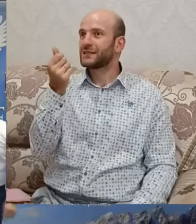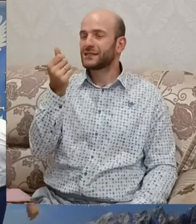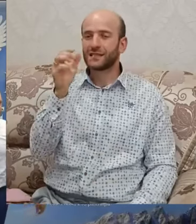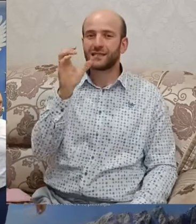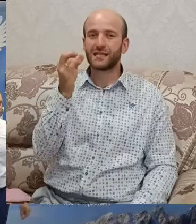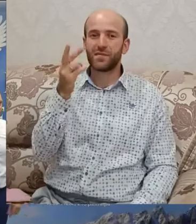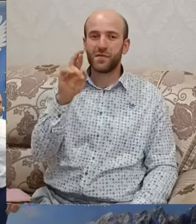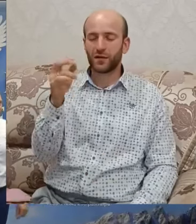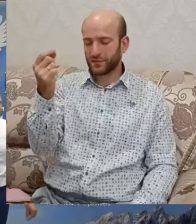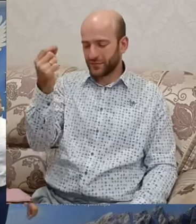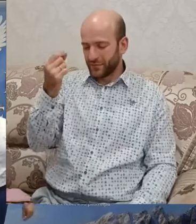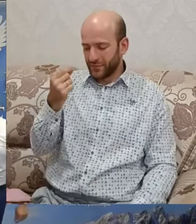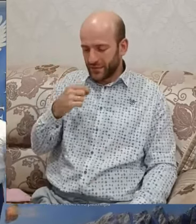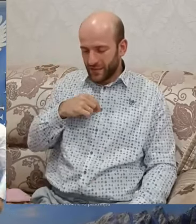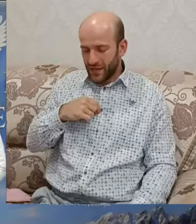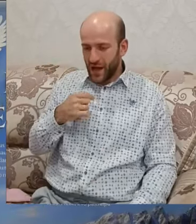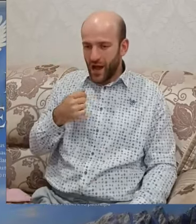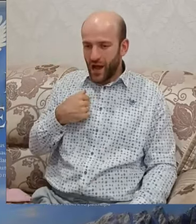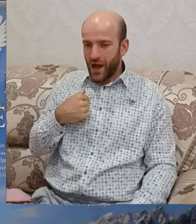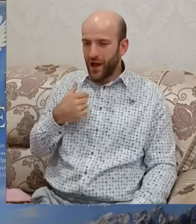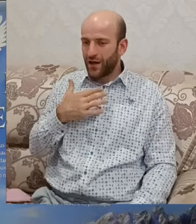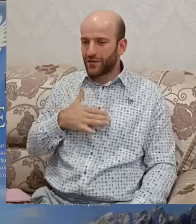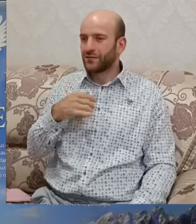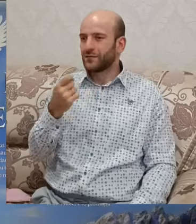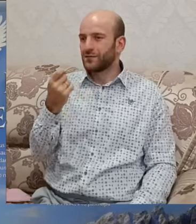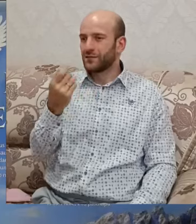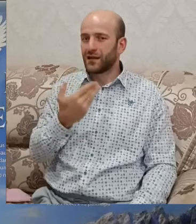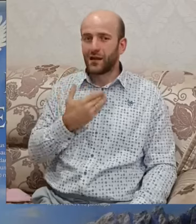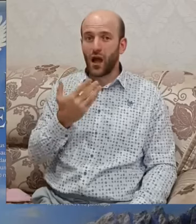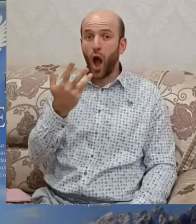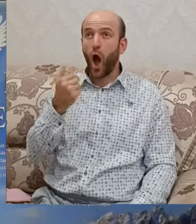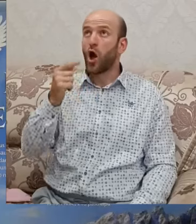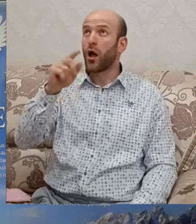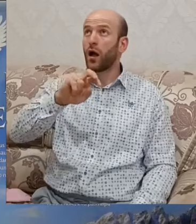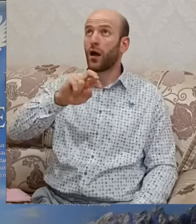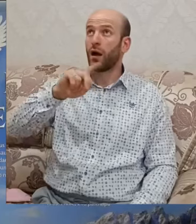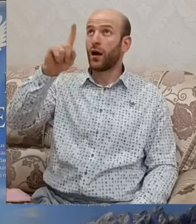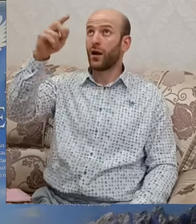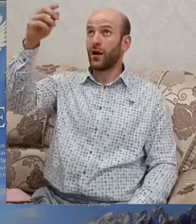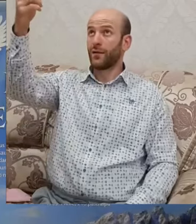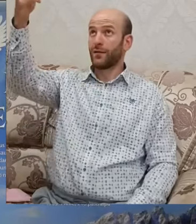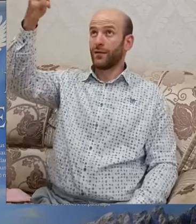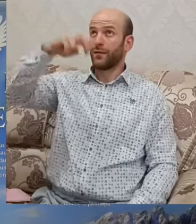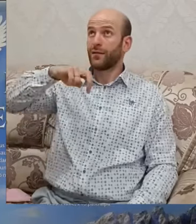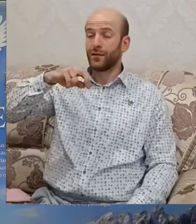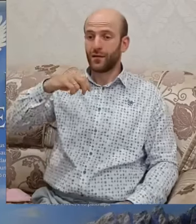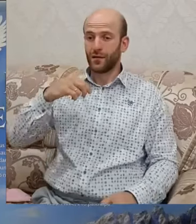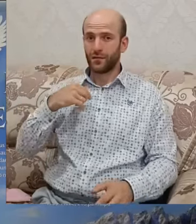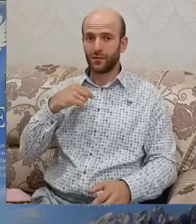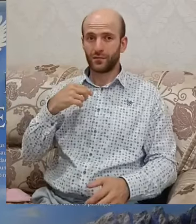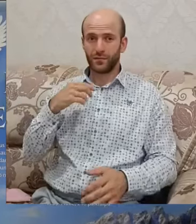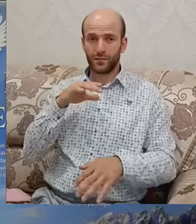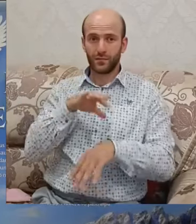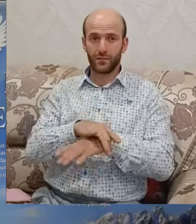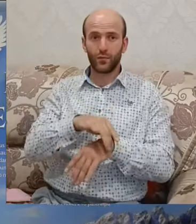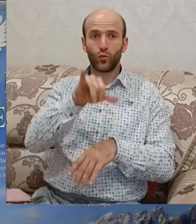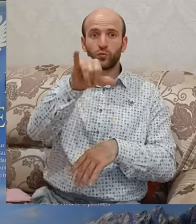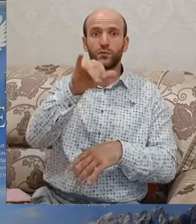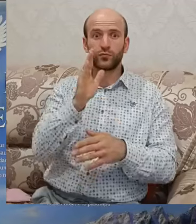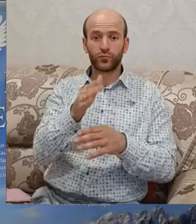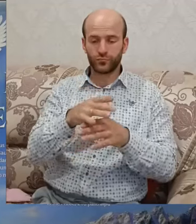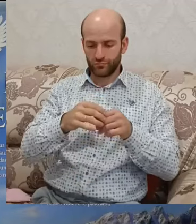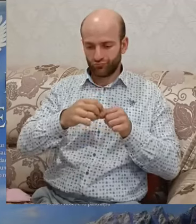išdavime. Palnatė vrimion. Mes matome tobulą nuotaką. Mes vidim savršenų nevestų. Kurie jisai rūpinasi.